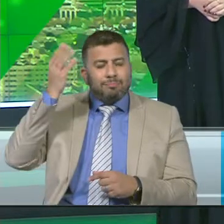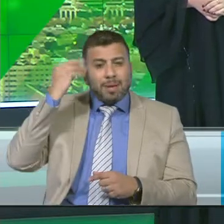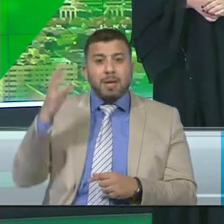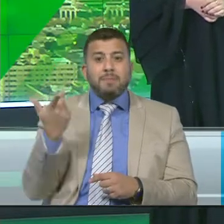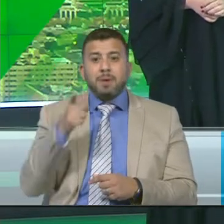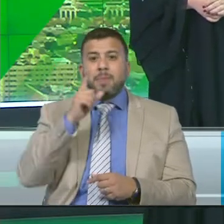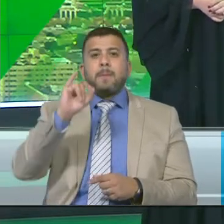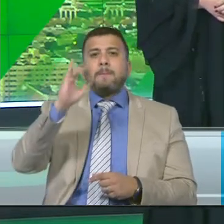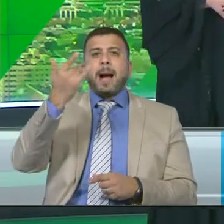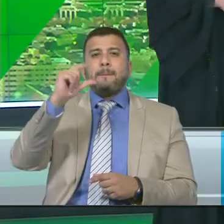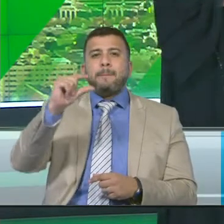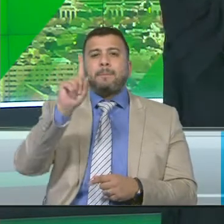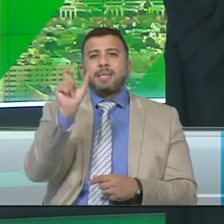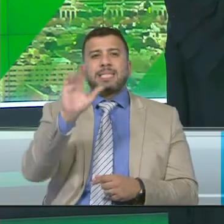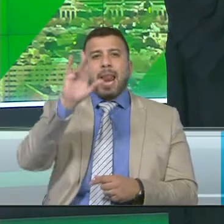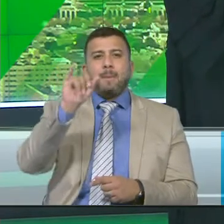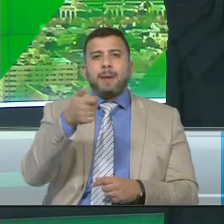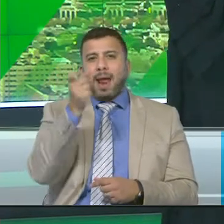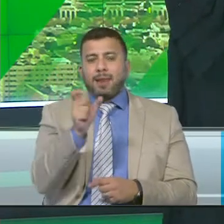الأمير محمد بن سلمان.